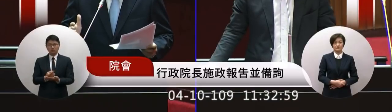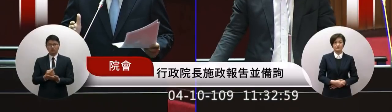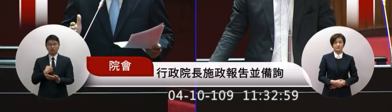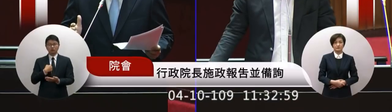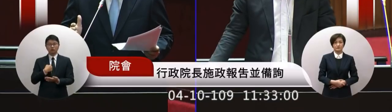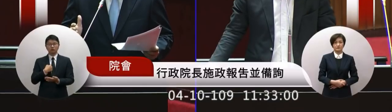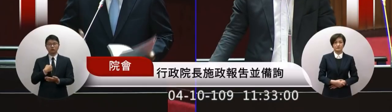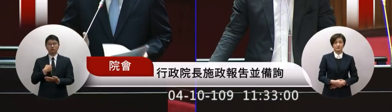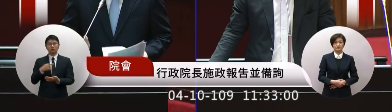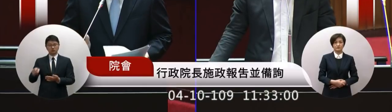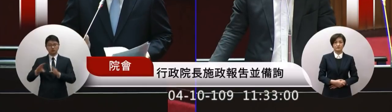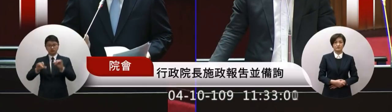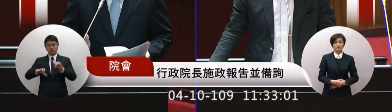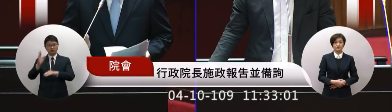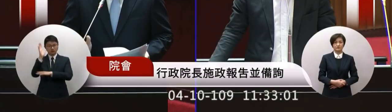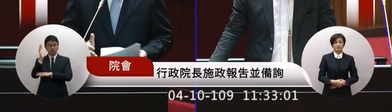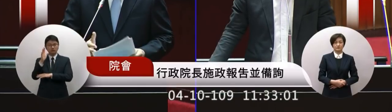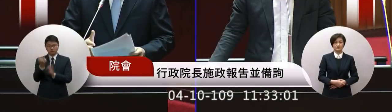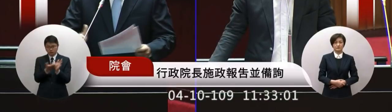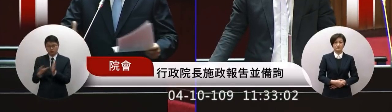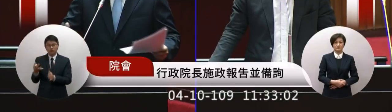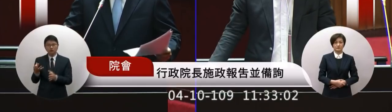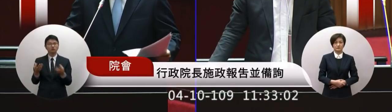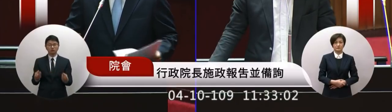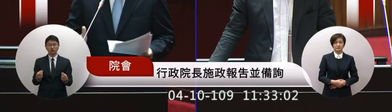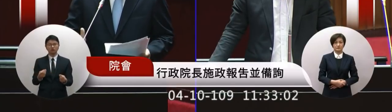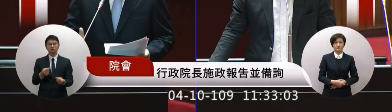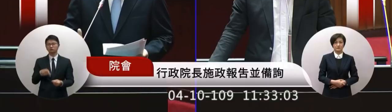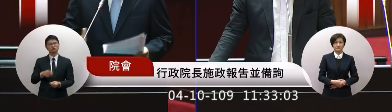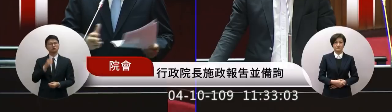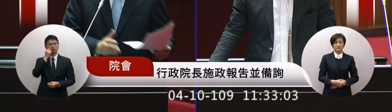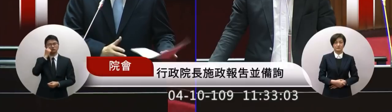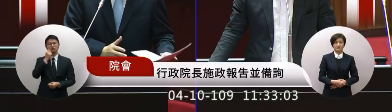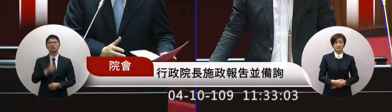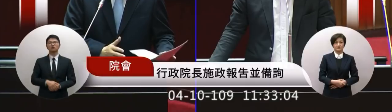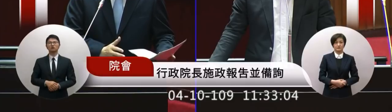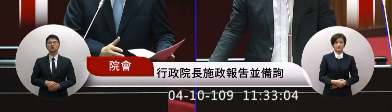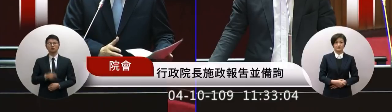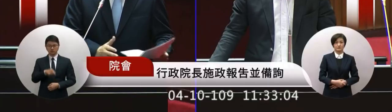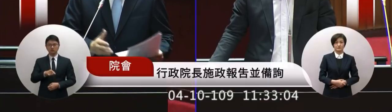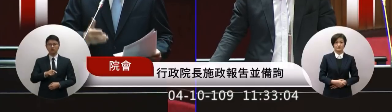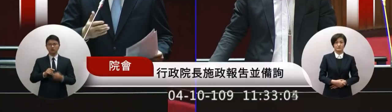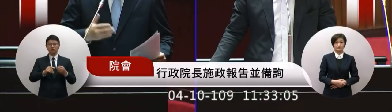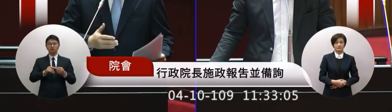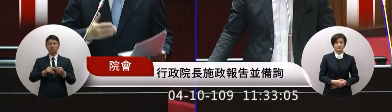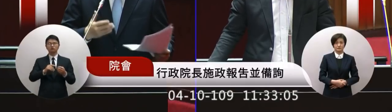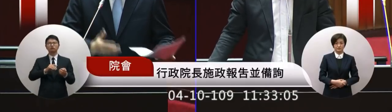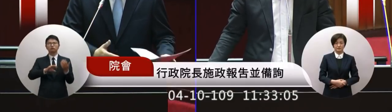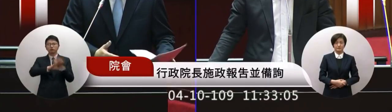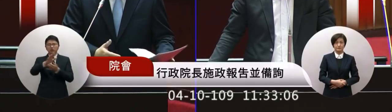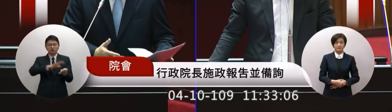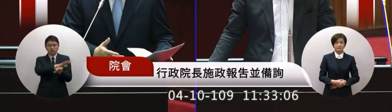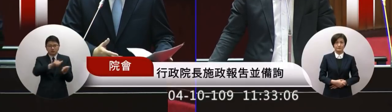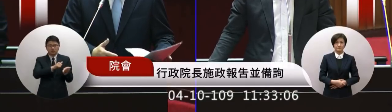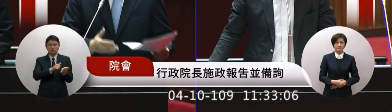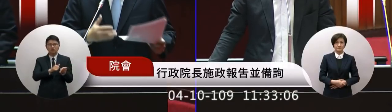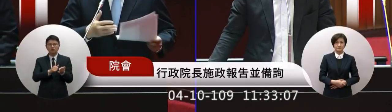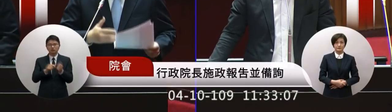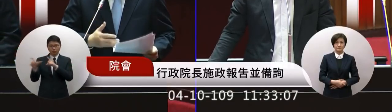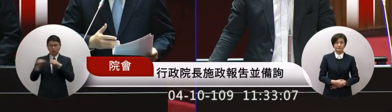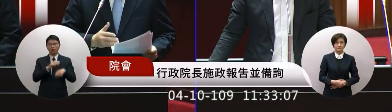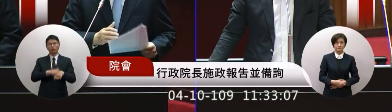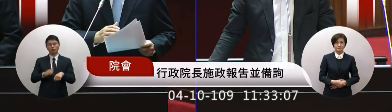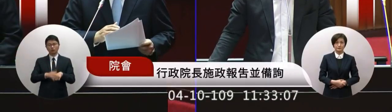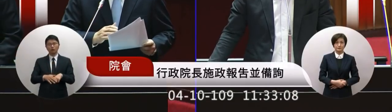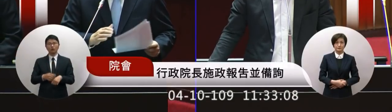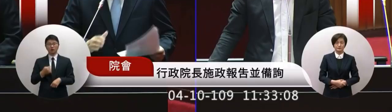个配合款嘛。因为这变成一个全国性，拢爱比照办理。我来做市长，我嘛唔敢安尼要求。啊，我做